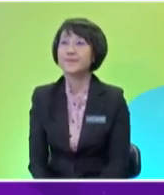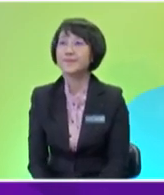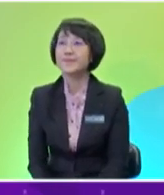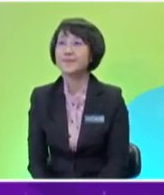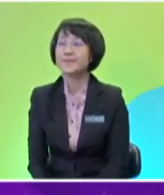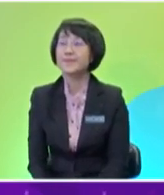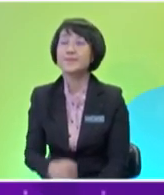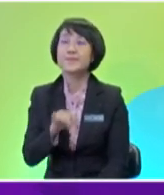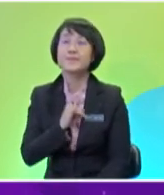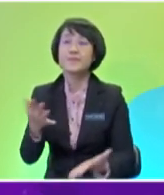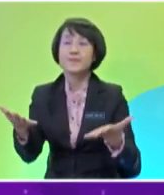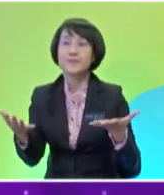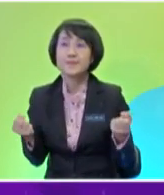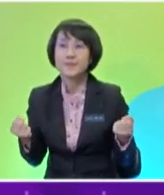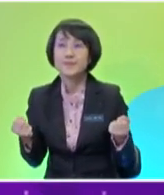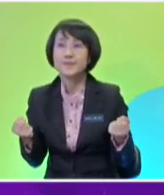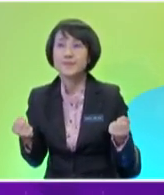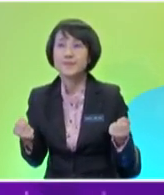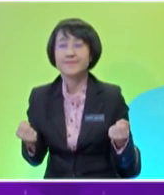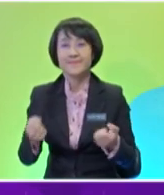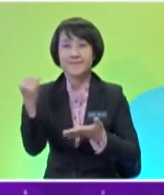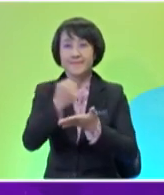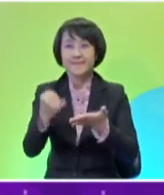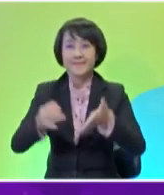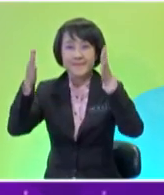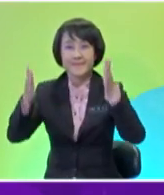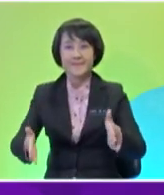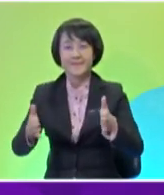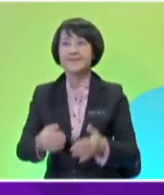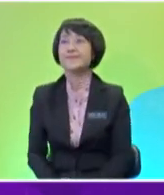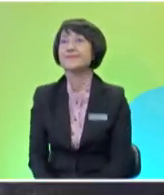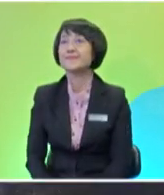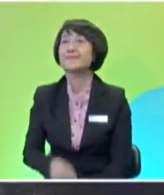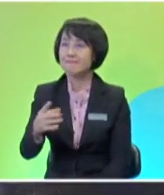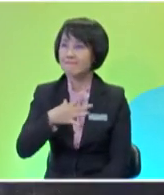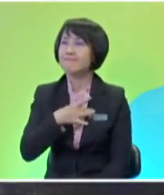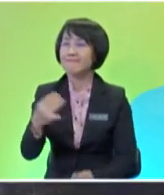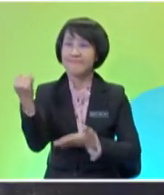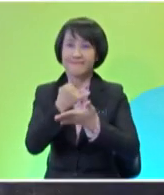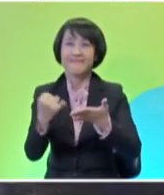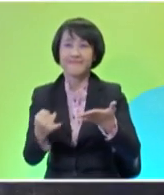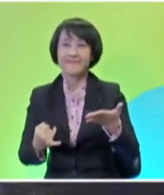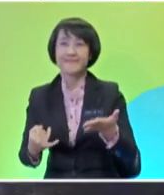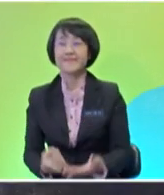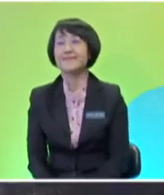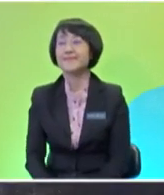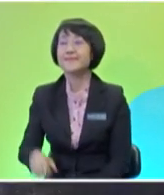Saya ingin menjadi pelukis Wow Ini mesti suka melukis nih